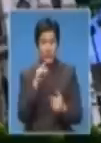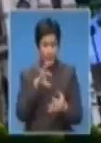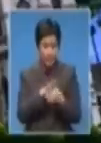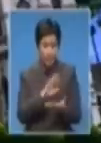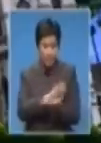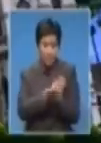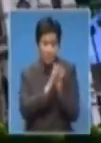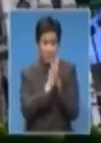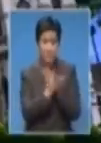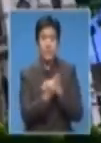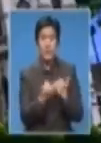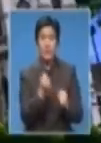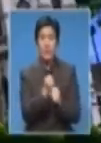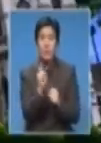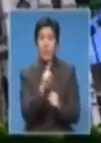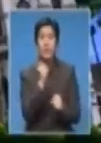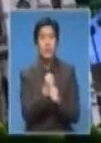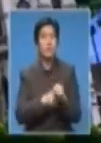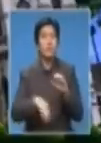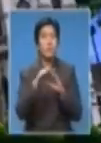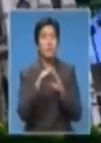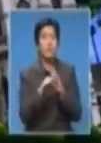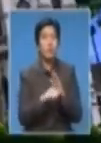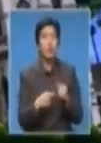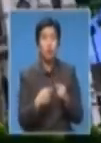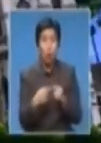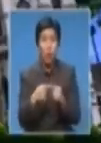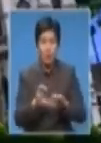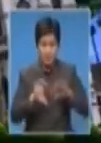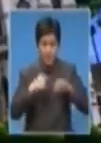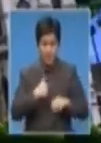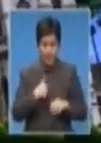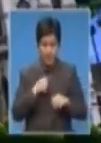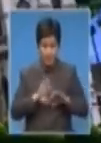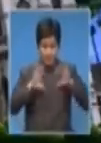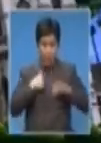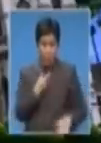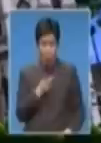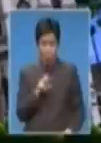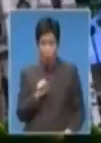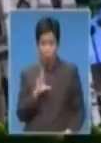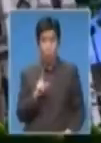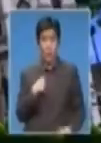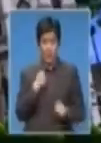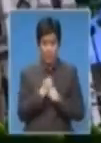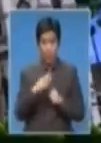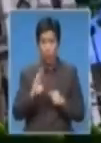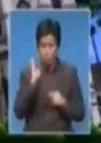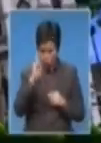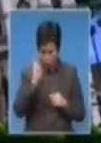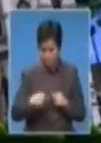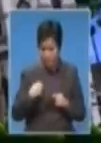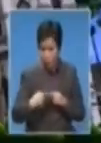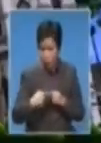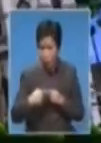ในการที่ไปทำกระบวนการในการไปรูปต่อจากรัฐบาลผมเนี่ยจากคสช.เนี่ยให้มันต่อออกไปนะ